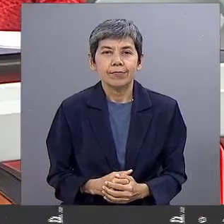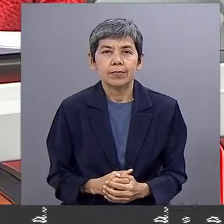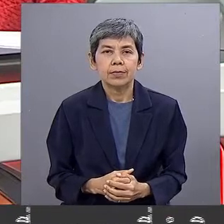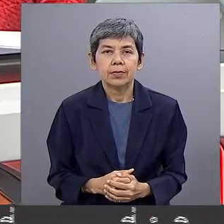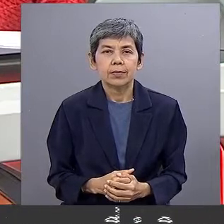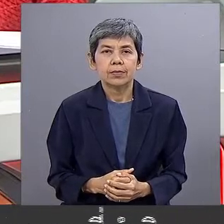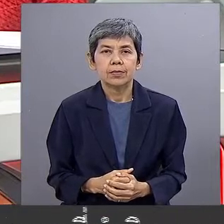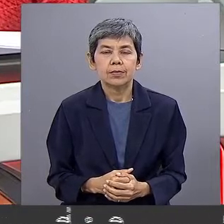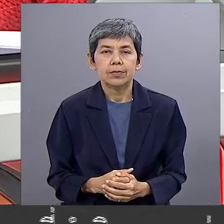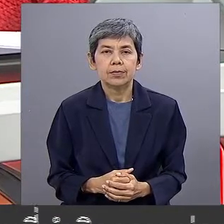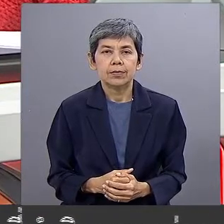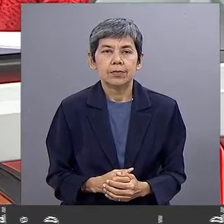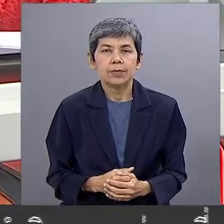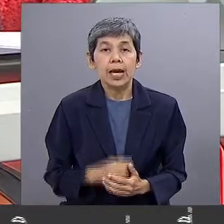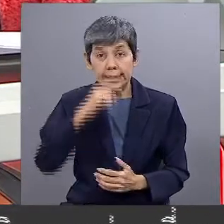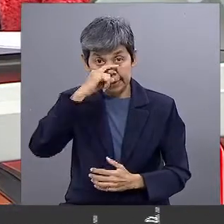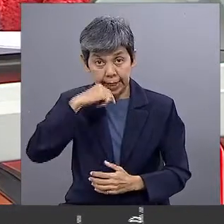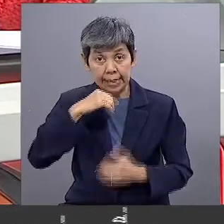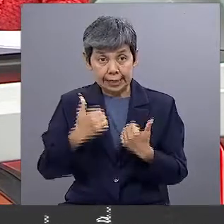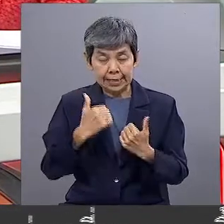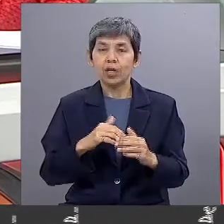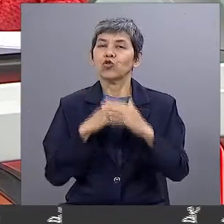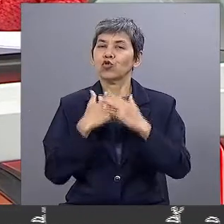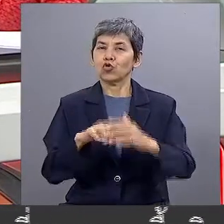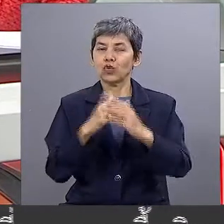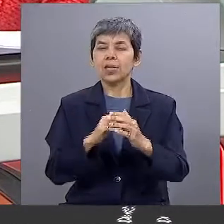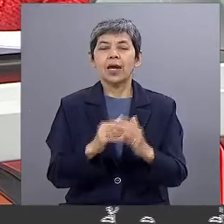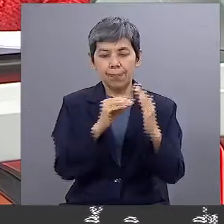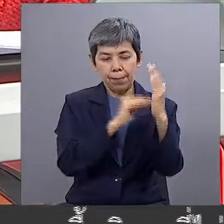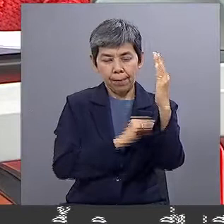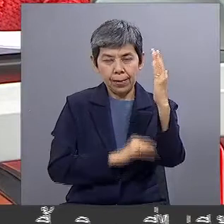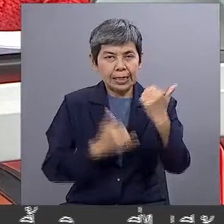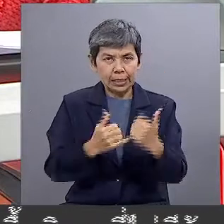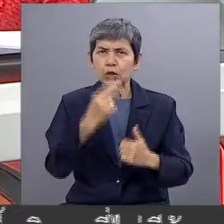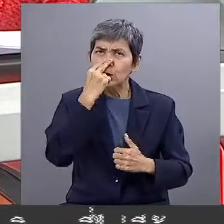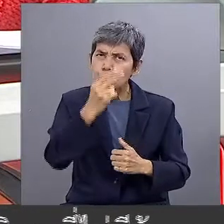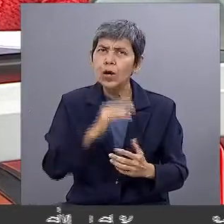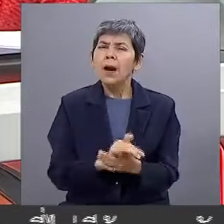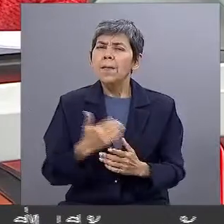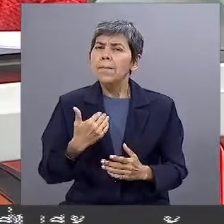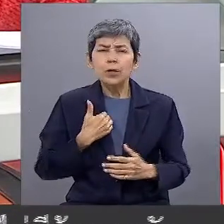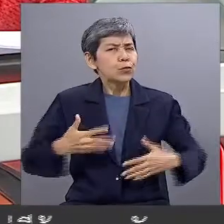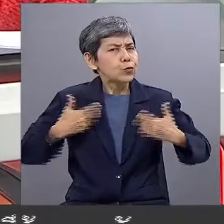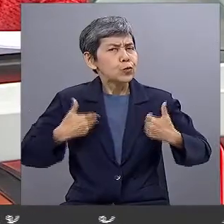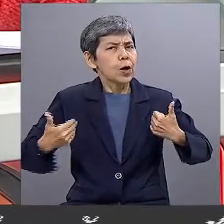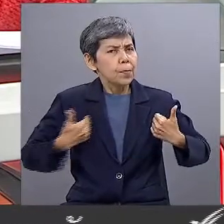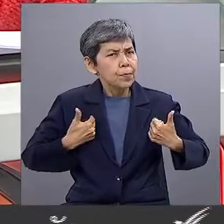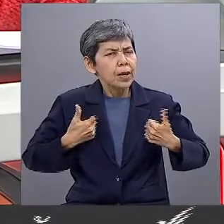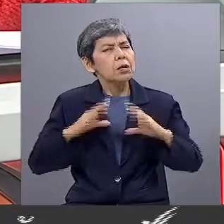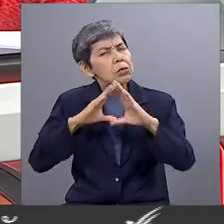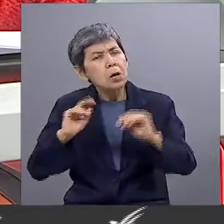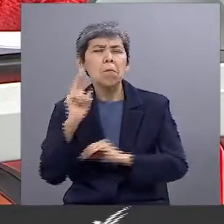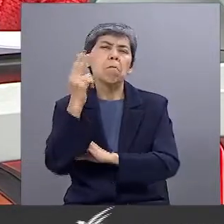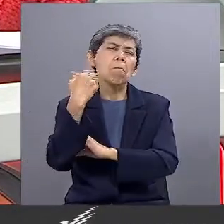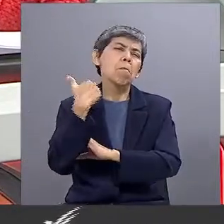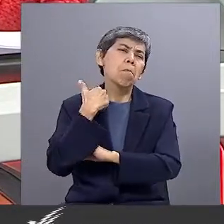ฮะคนที่บ้านเรานะครับบรรยากาศเทศกาลตรุษจีนในหลายจังหวัดปีนี้ดูเหมือนว่าจะมีทั้งคึกคักแล้วก็บรรยากาศที่เงียบเหงานะครับที่เห็น